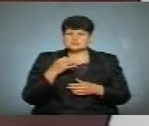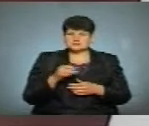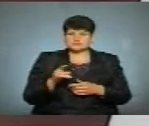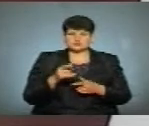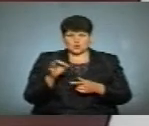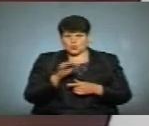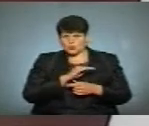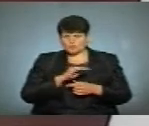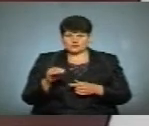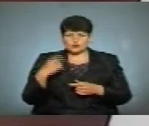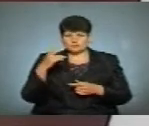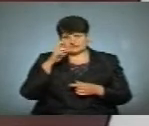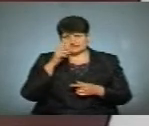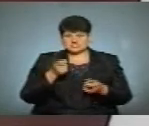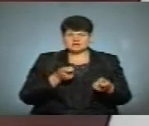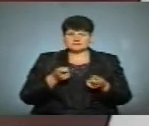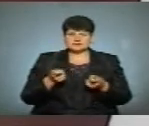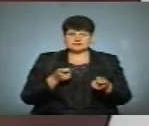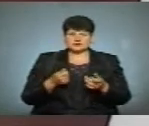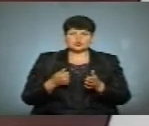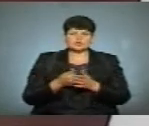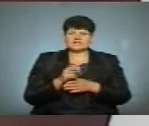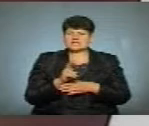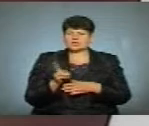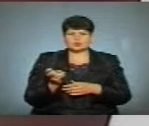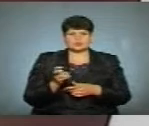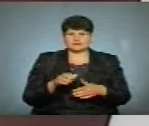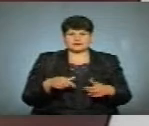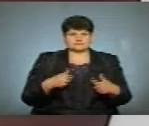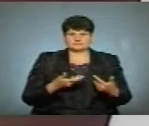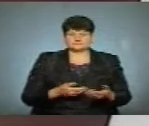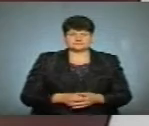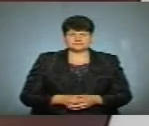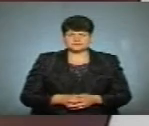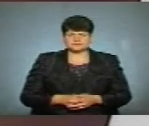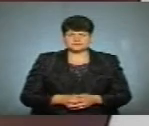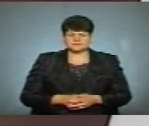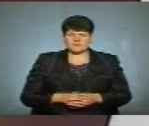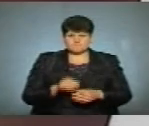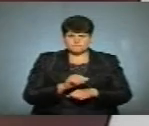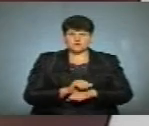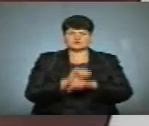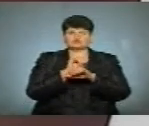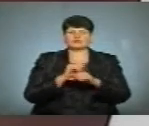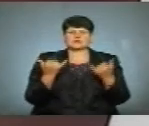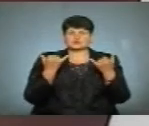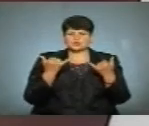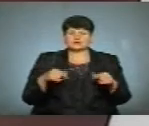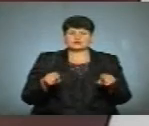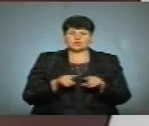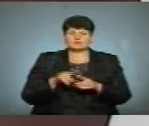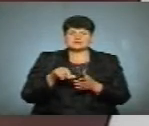офіційно з облдержадміністрації до них ніхто не звертався. Протестували сьогодні також